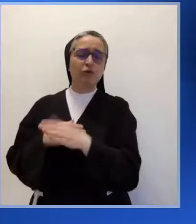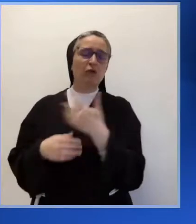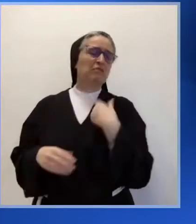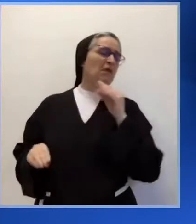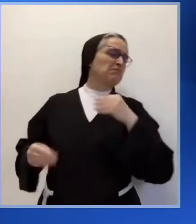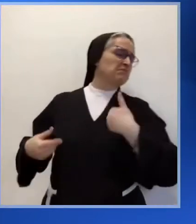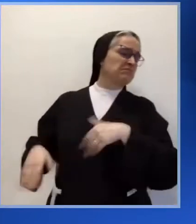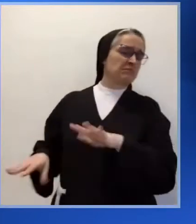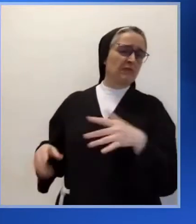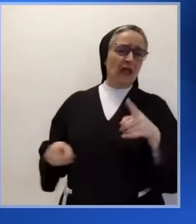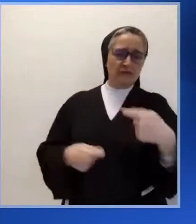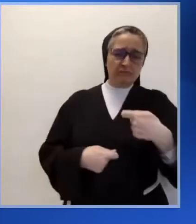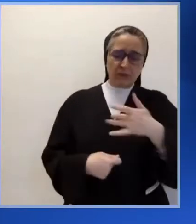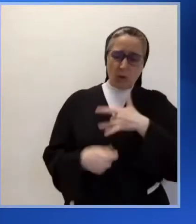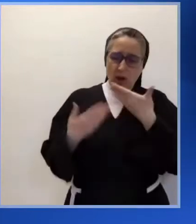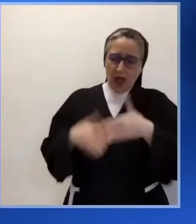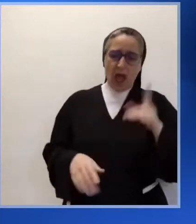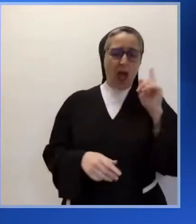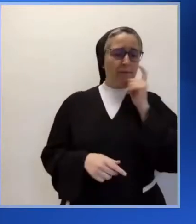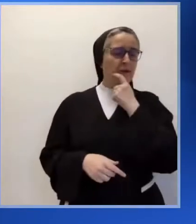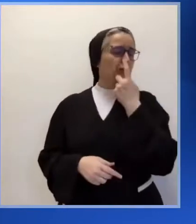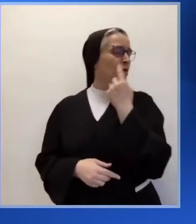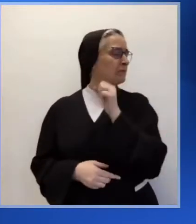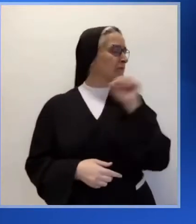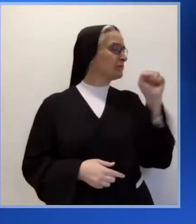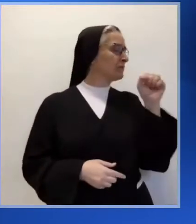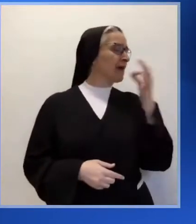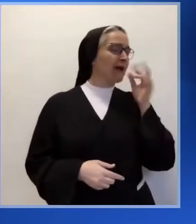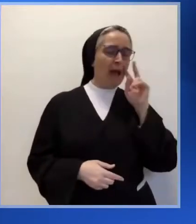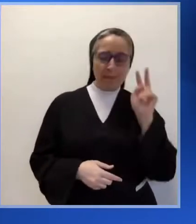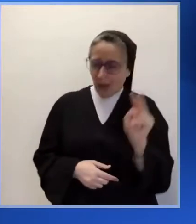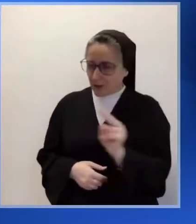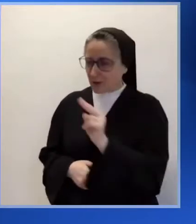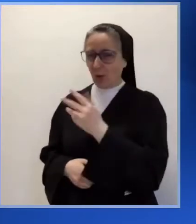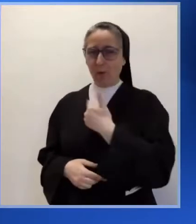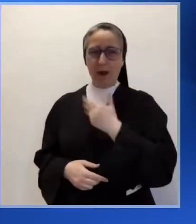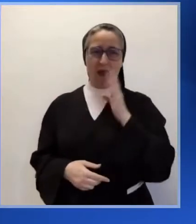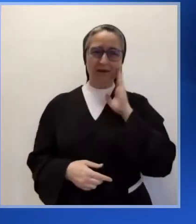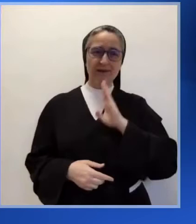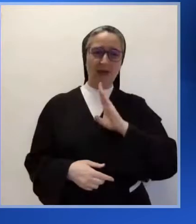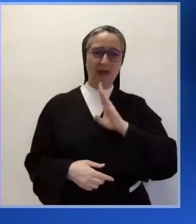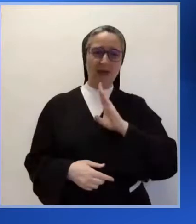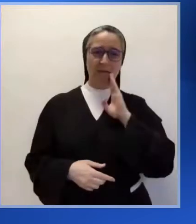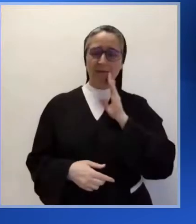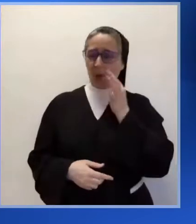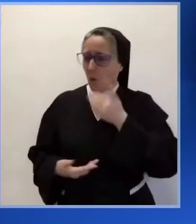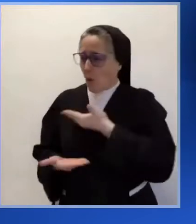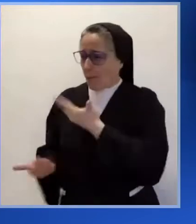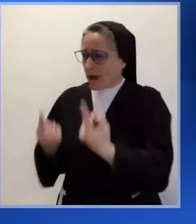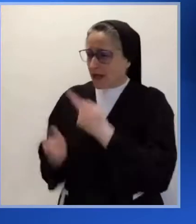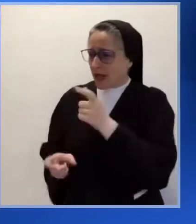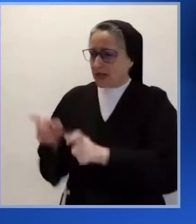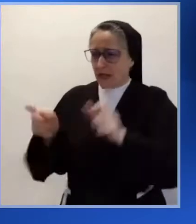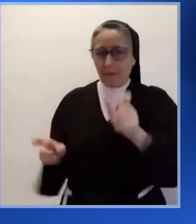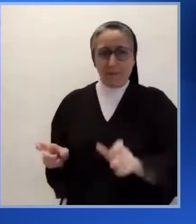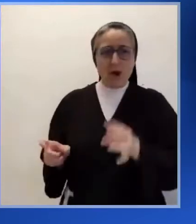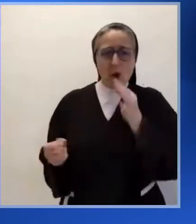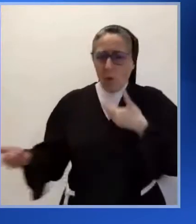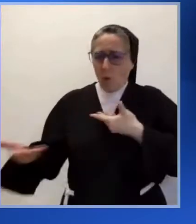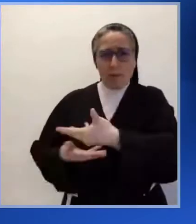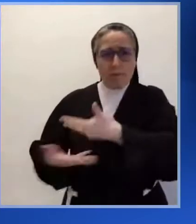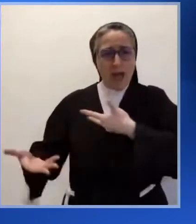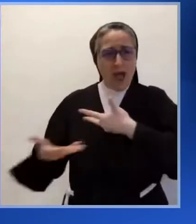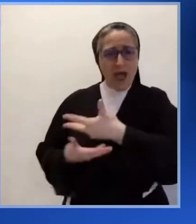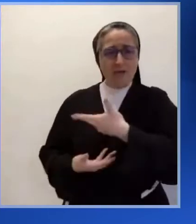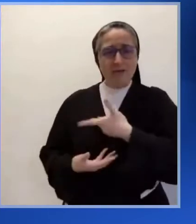ci chiedono di non girarci dall'altra parte, di non rinnegare l'umanità che accomuna, di